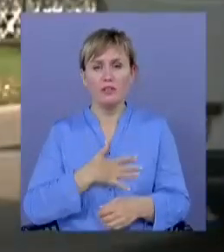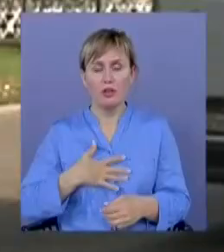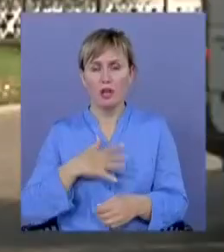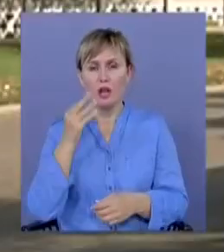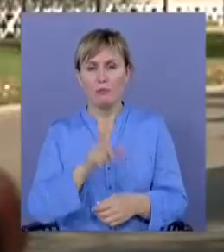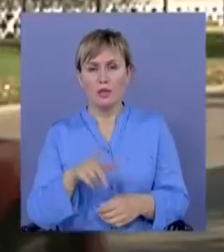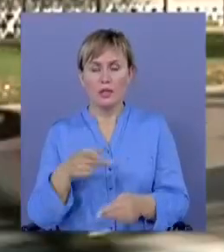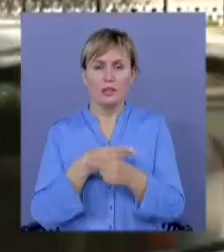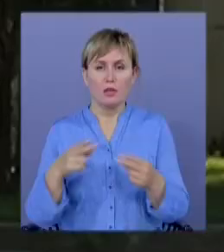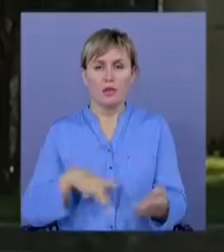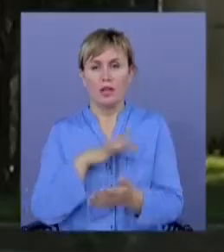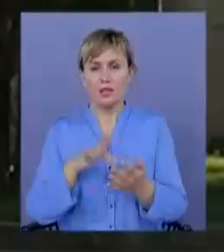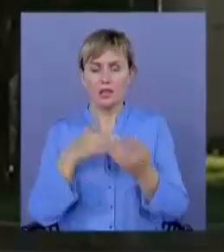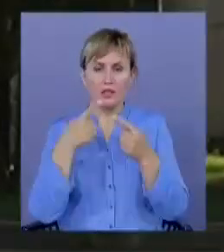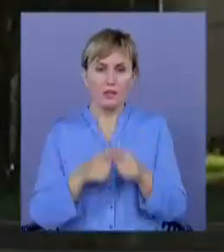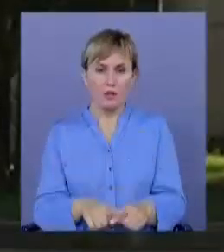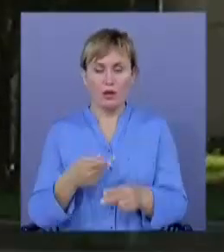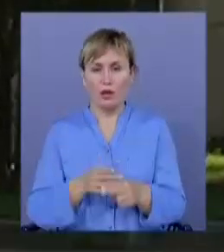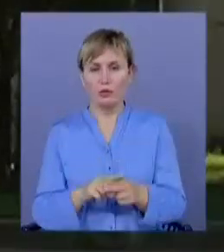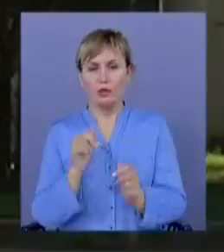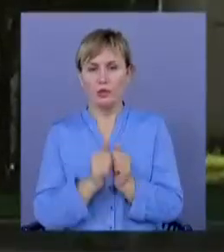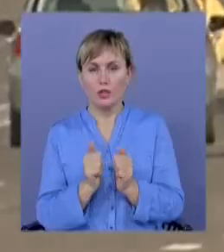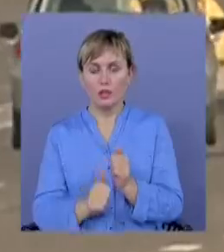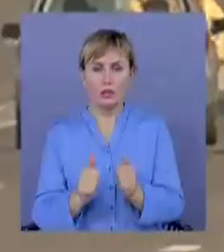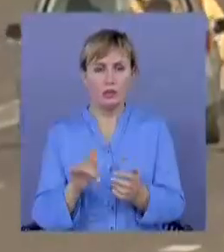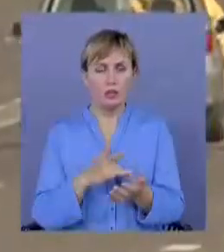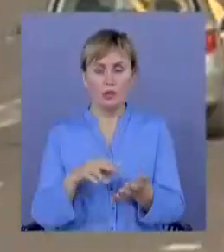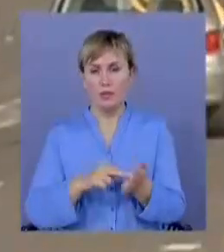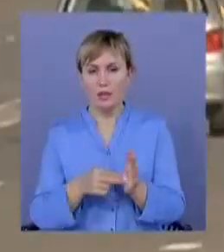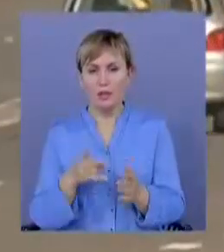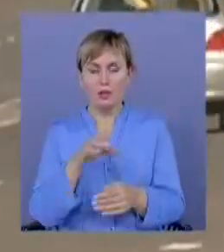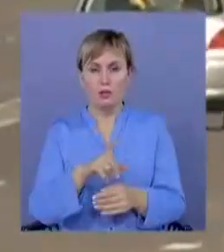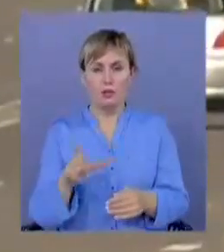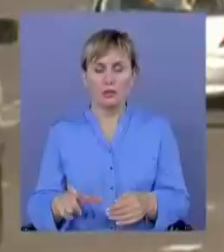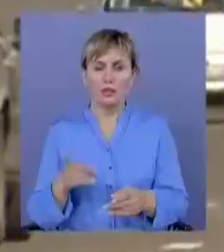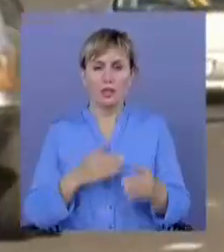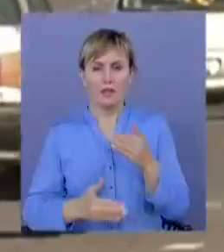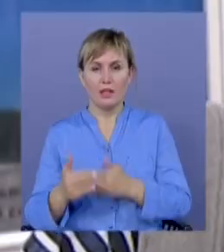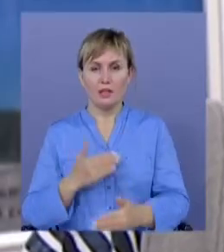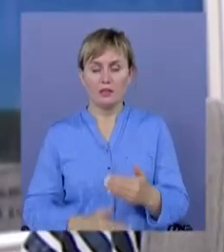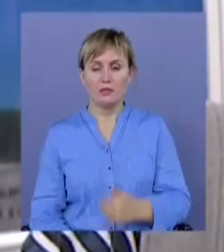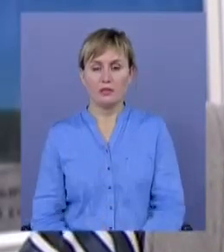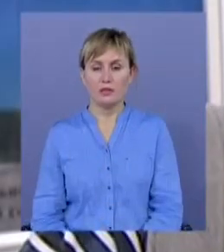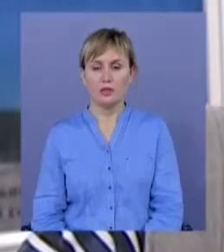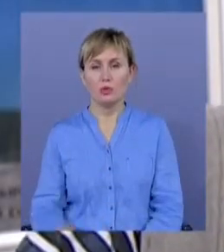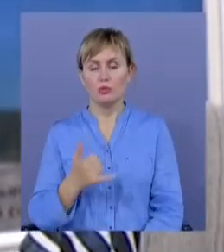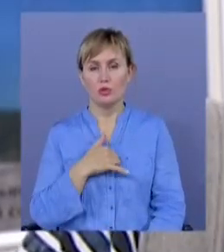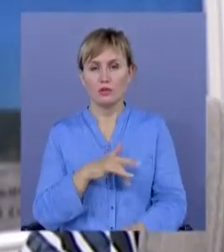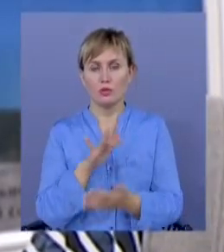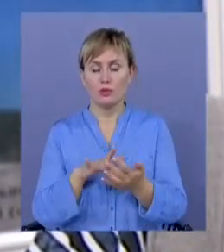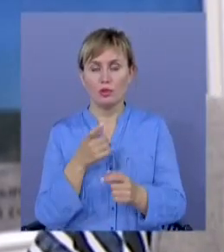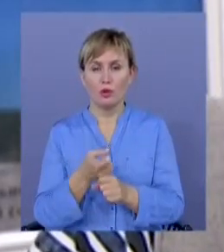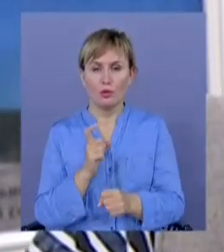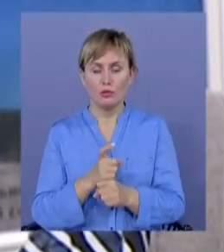алматинцев тема – городская инфраструктура, которая зачастую не рассчитана для людей с особыми потребностями. У нас в городе